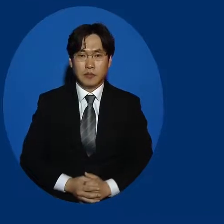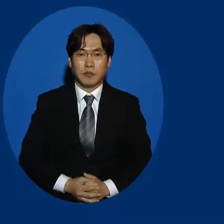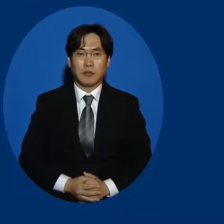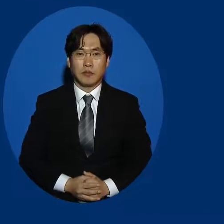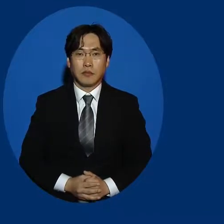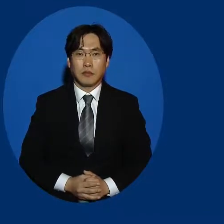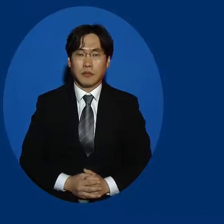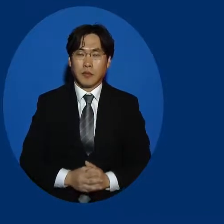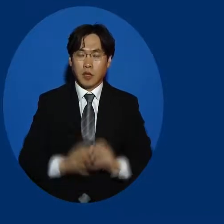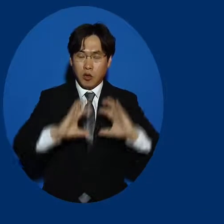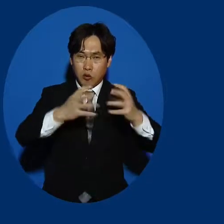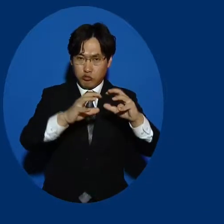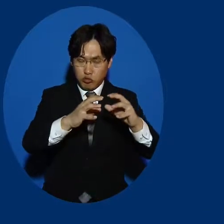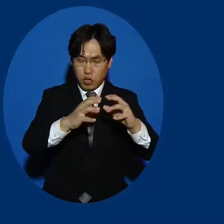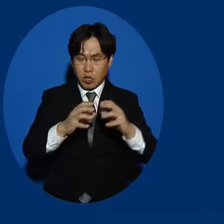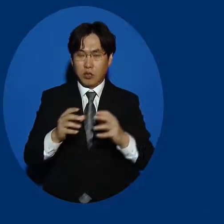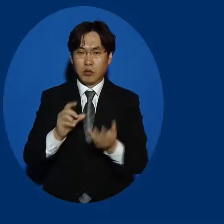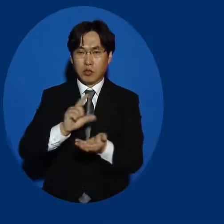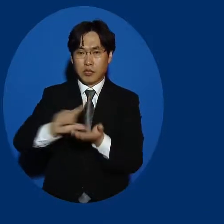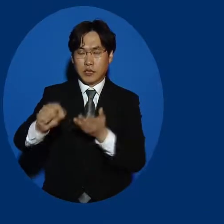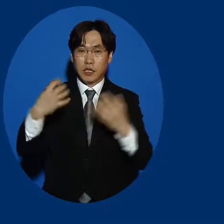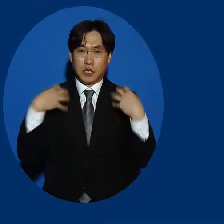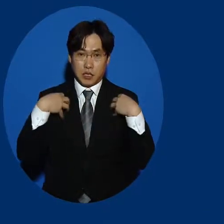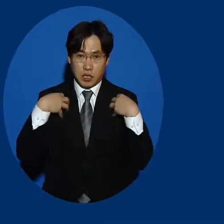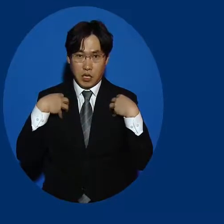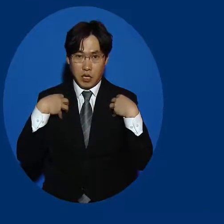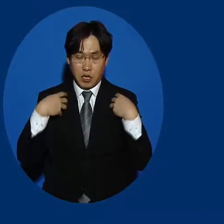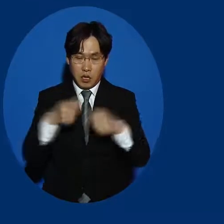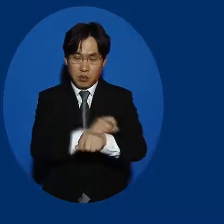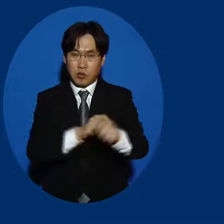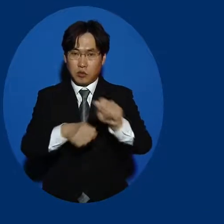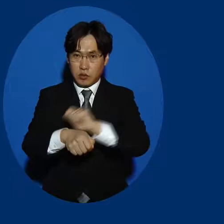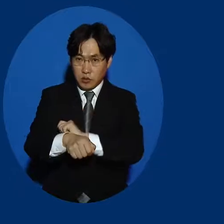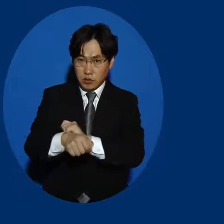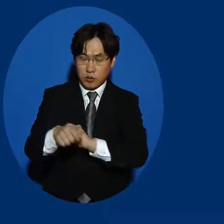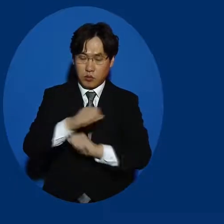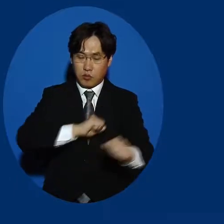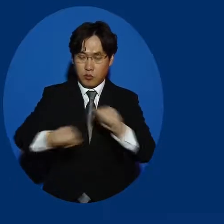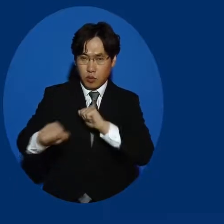이제 국가나 지자체가 보다 적극적인 형태의